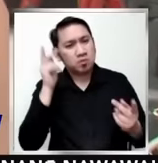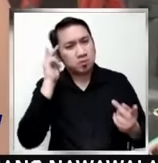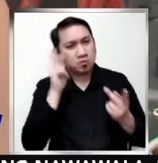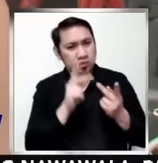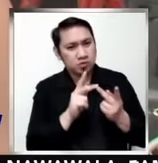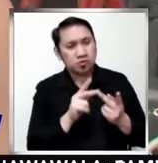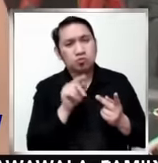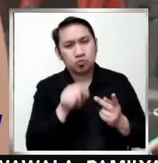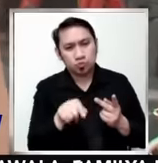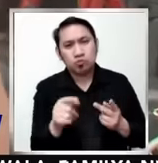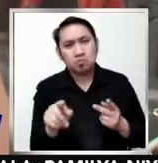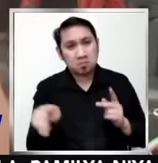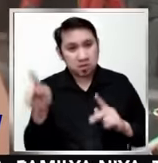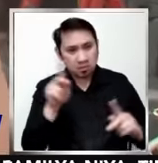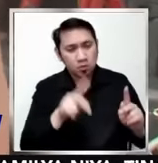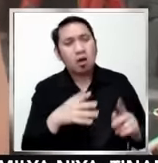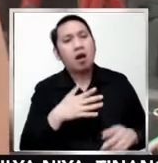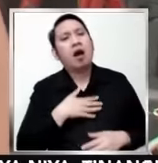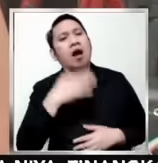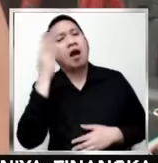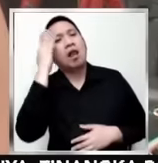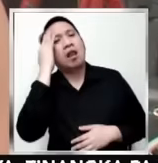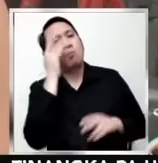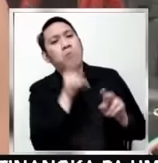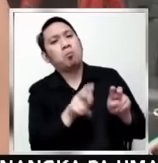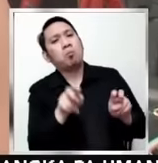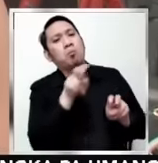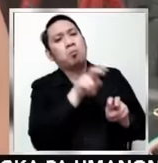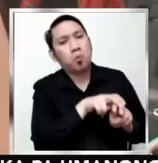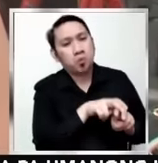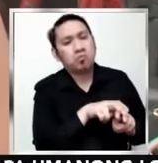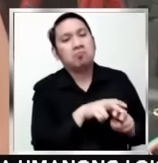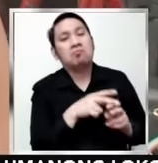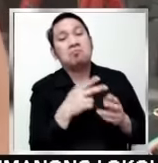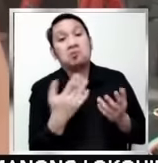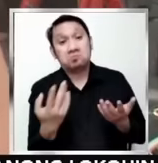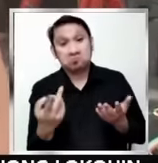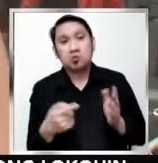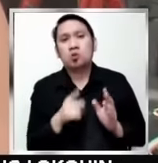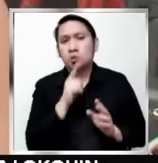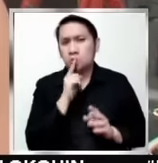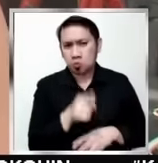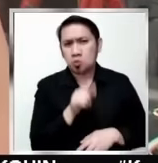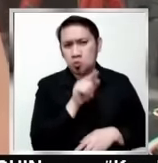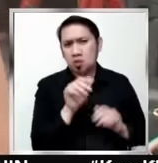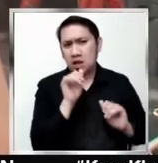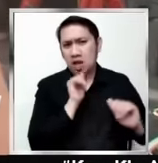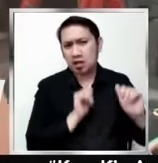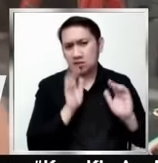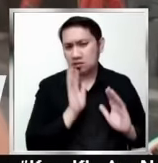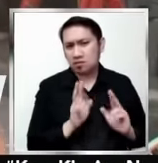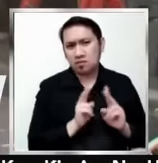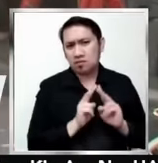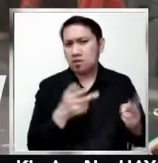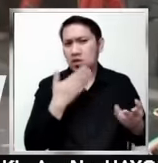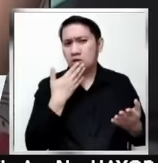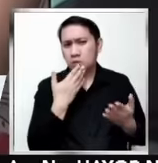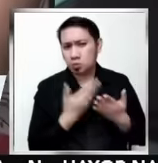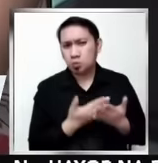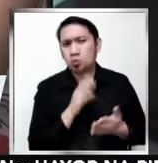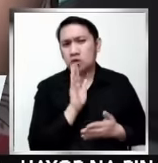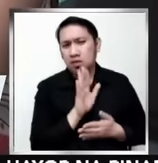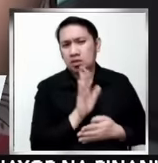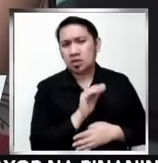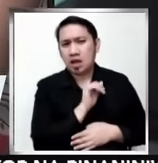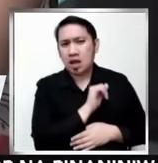At kitang-kita naman po natin na nabigyan po talagang hustisya ni Herlene Budol itong kanyang karakter na si Pretty.